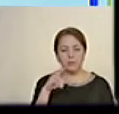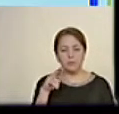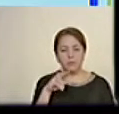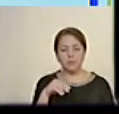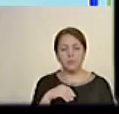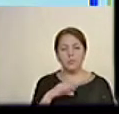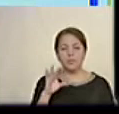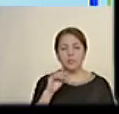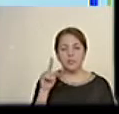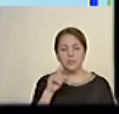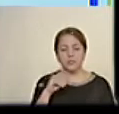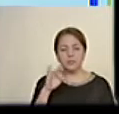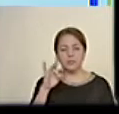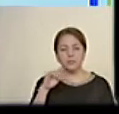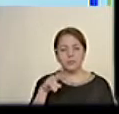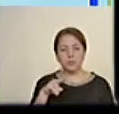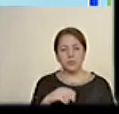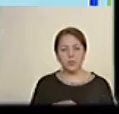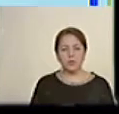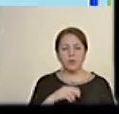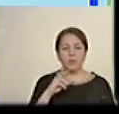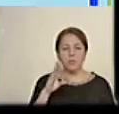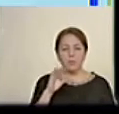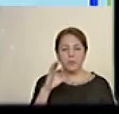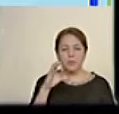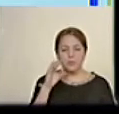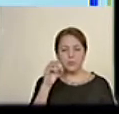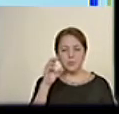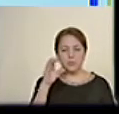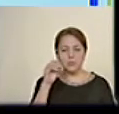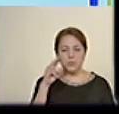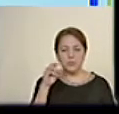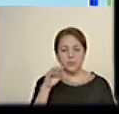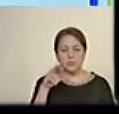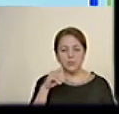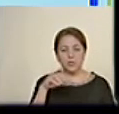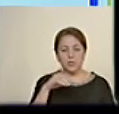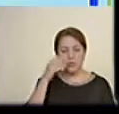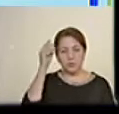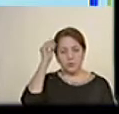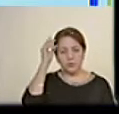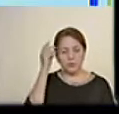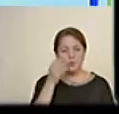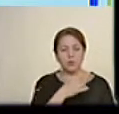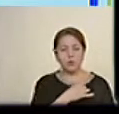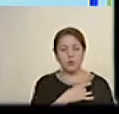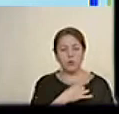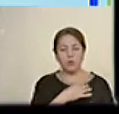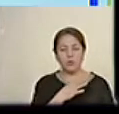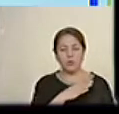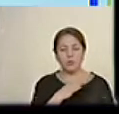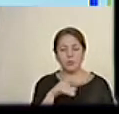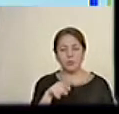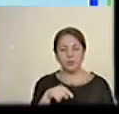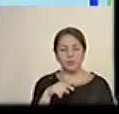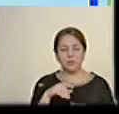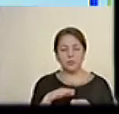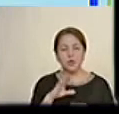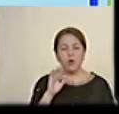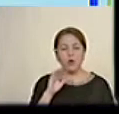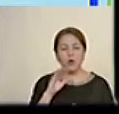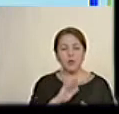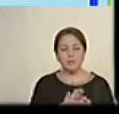падеже. Посидела с горя. Посидела по какой причине? С горя. Здесь обстоятельства